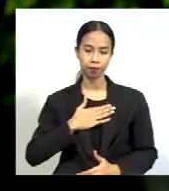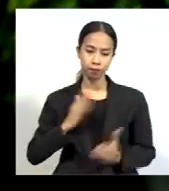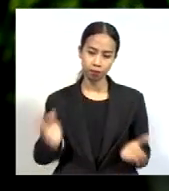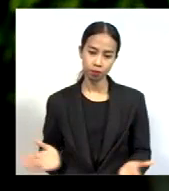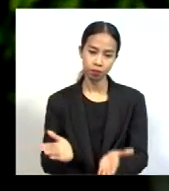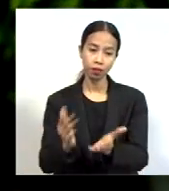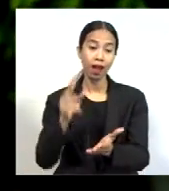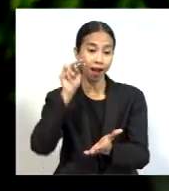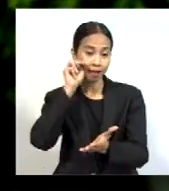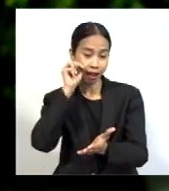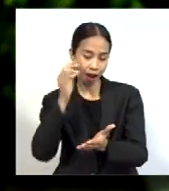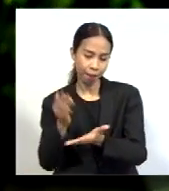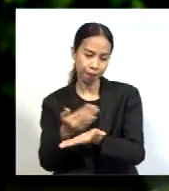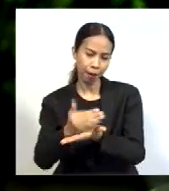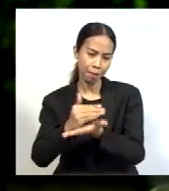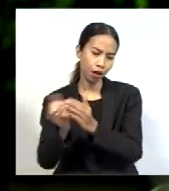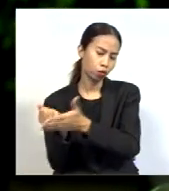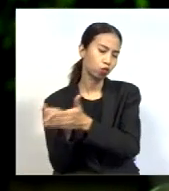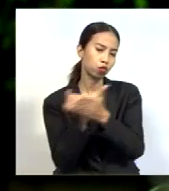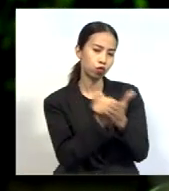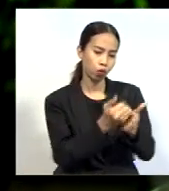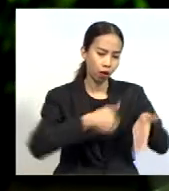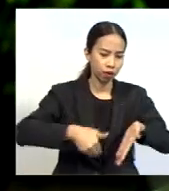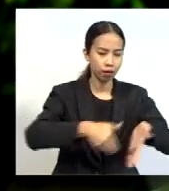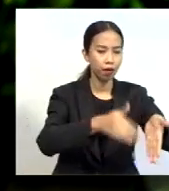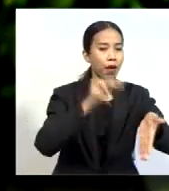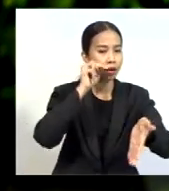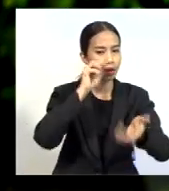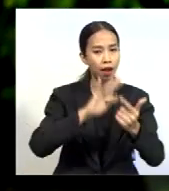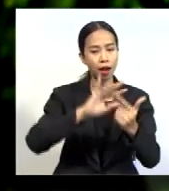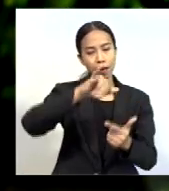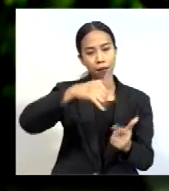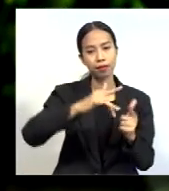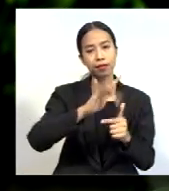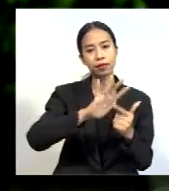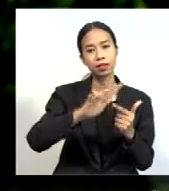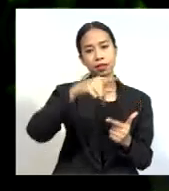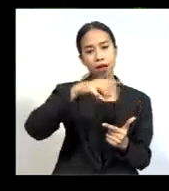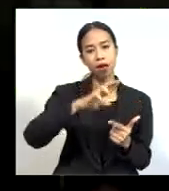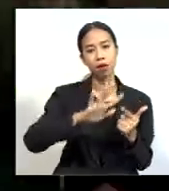น้ำไปช่วยเหลือลุ่มแม่น้ำเจ้าพระยาเพื่อแก้ไขปัญหาการขาดแคลนน้ำค่ะ